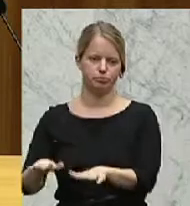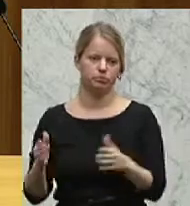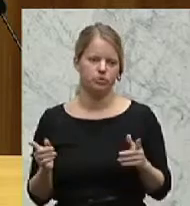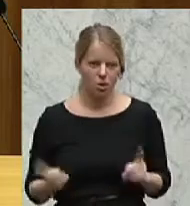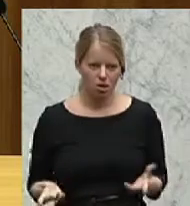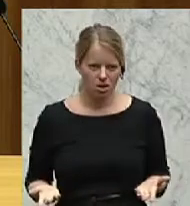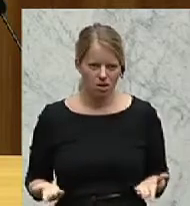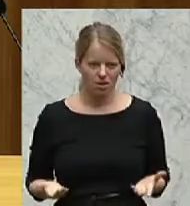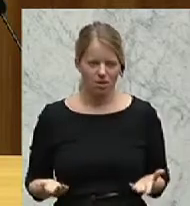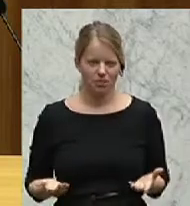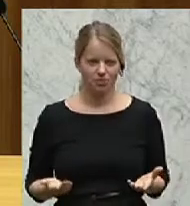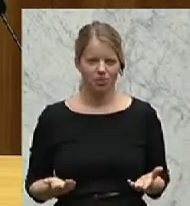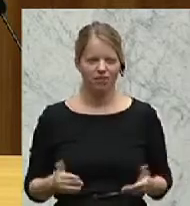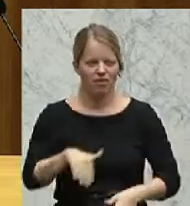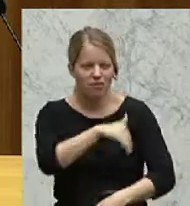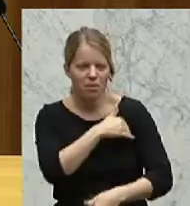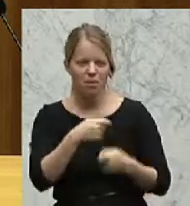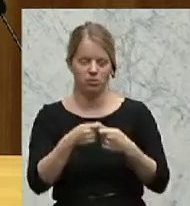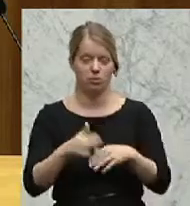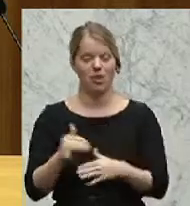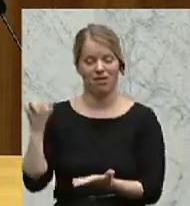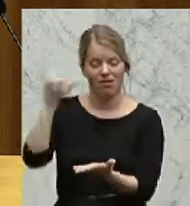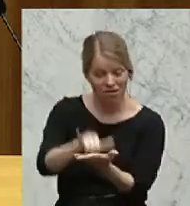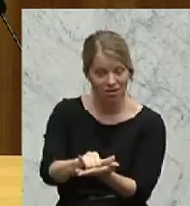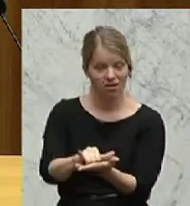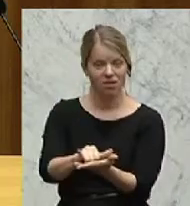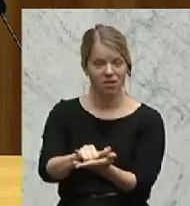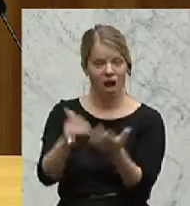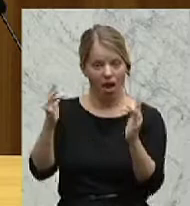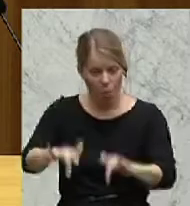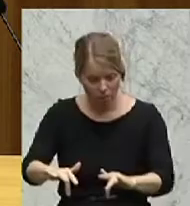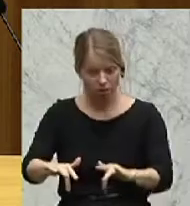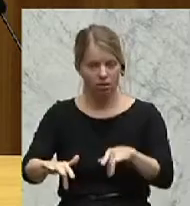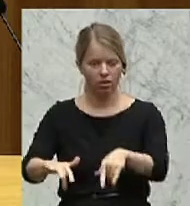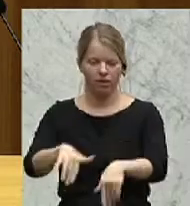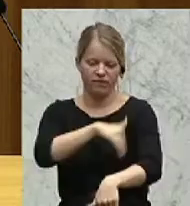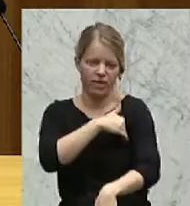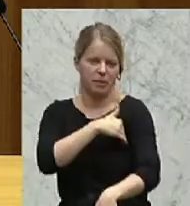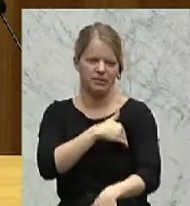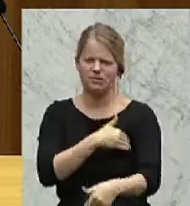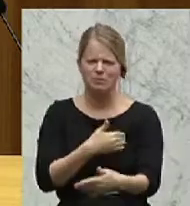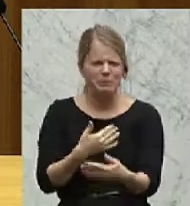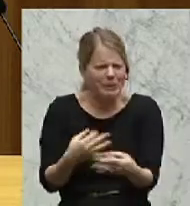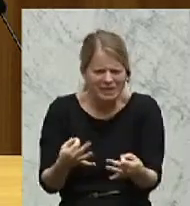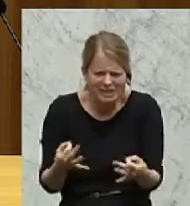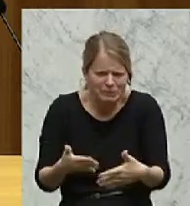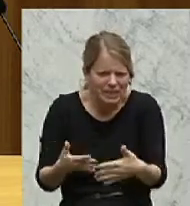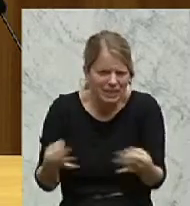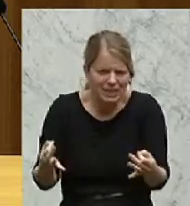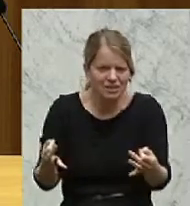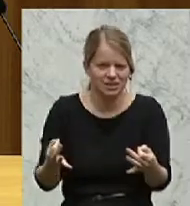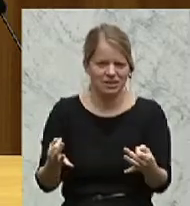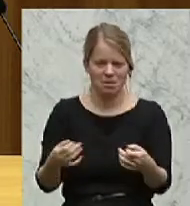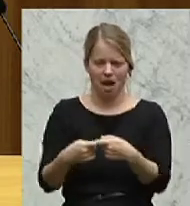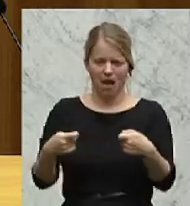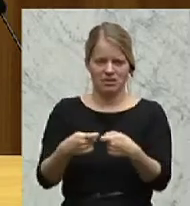hier Fiebermessungen auf den Ankunftsflughäfen in Wahrheit gar nichts bringen. Das sind nur so vorgeschobene